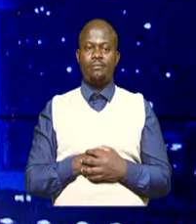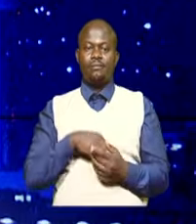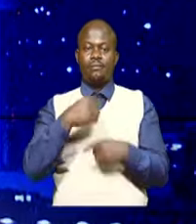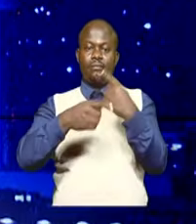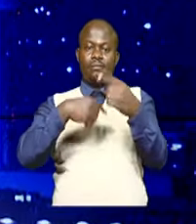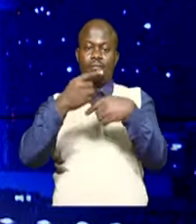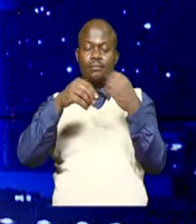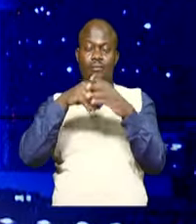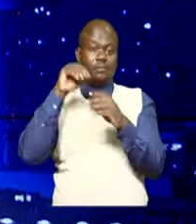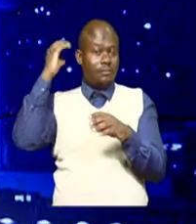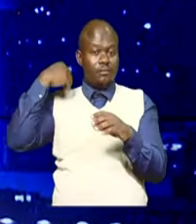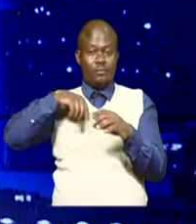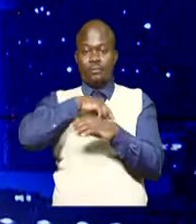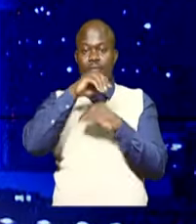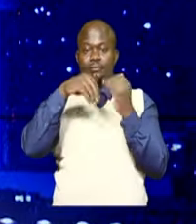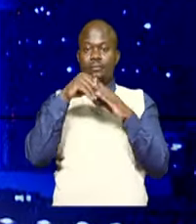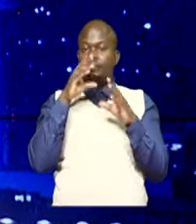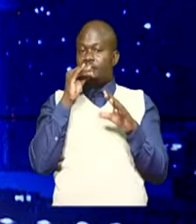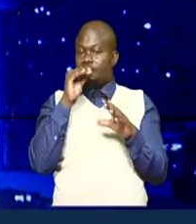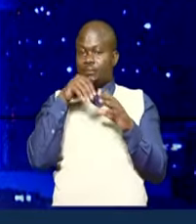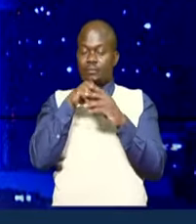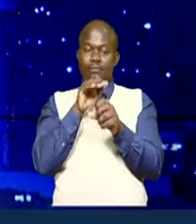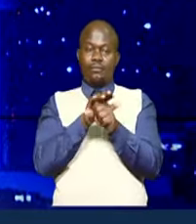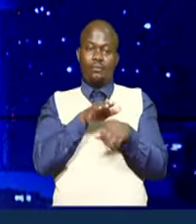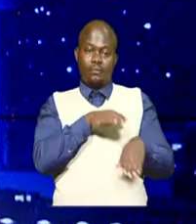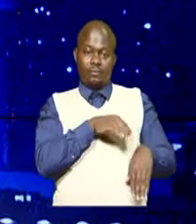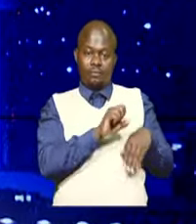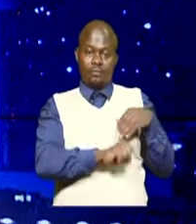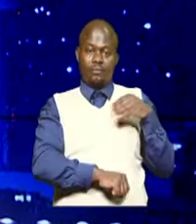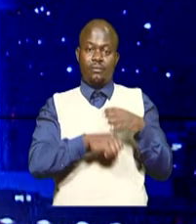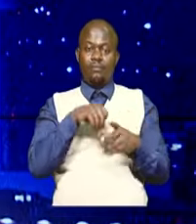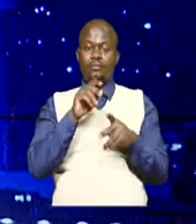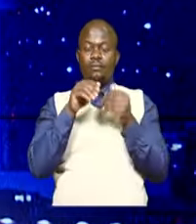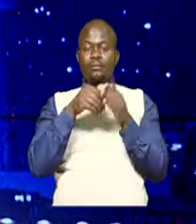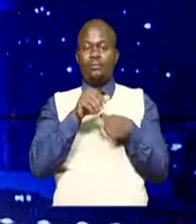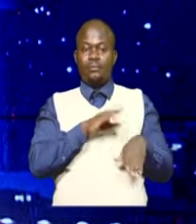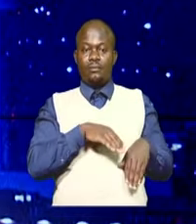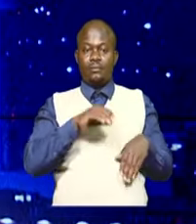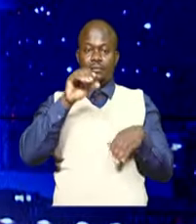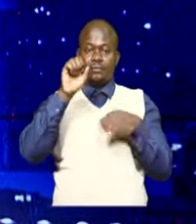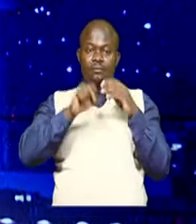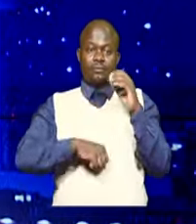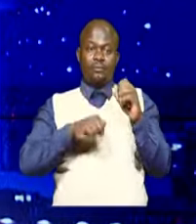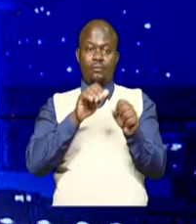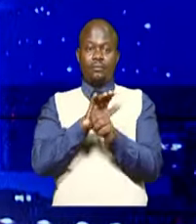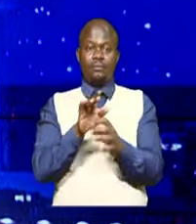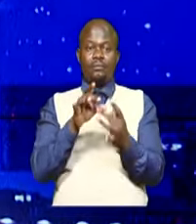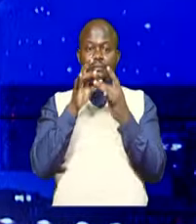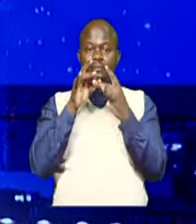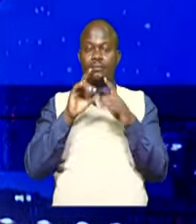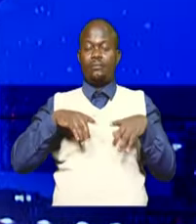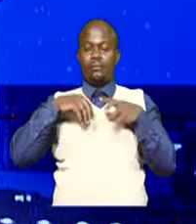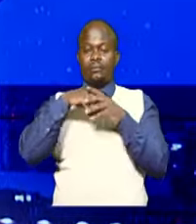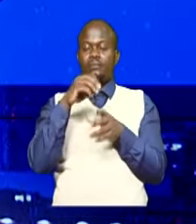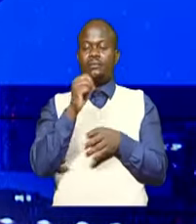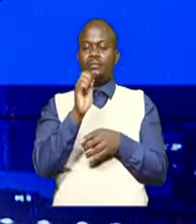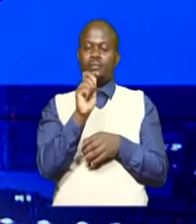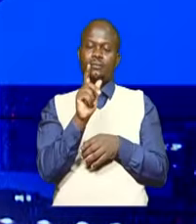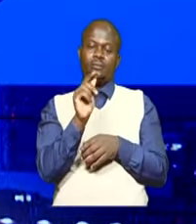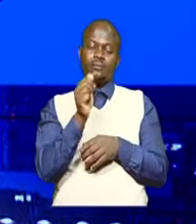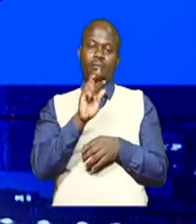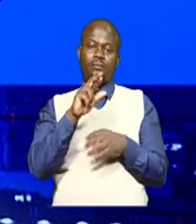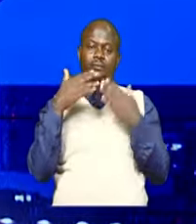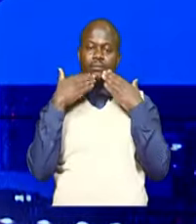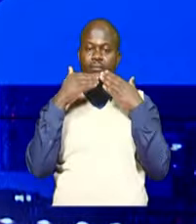Tukomereze mu makuru arimo kuvugwa muri Sudani y'Epfo aho abanyasudani y'Epfo by'umwihariko abatuye mu gace ka Marakal bashima ingabo